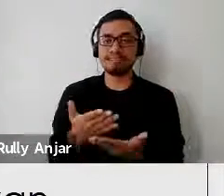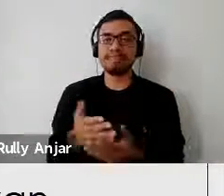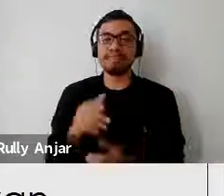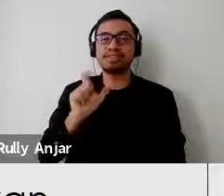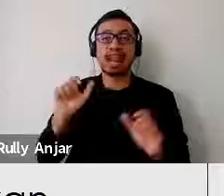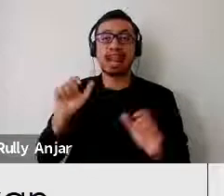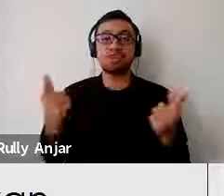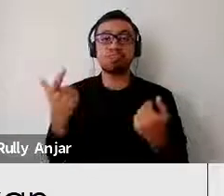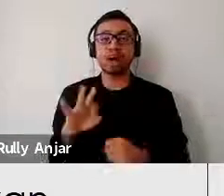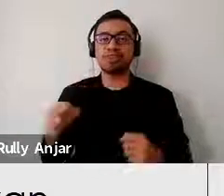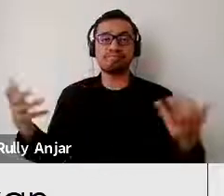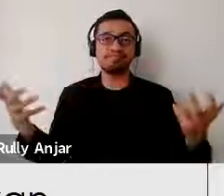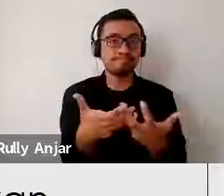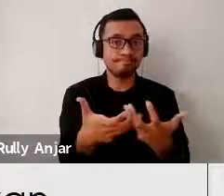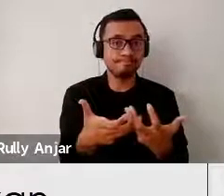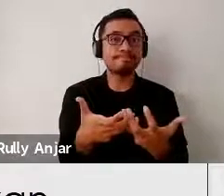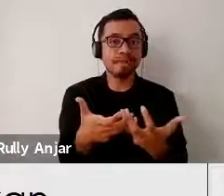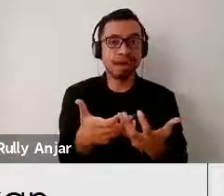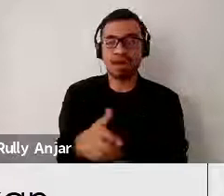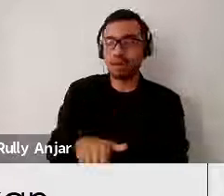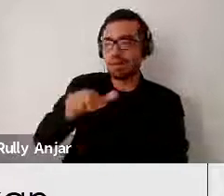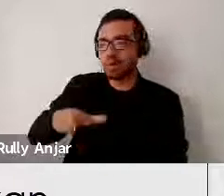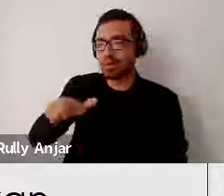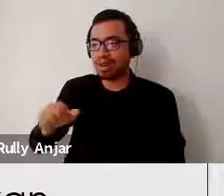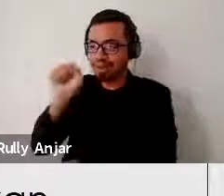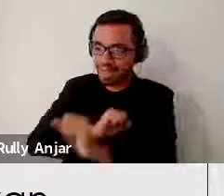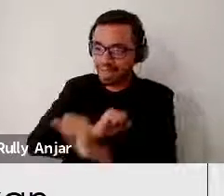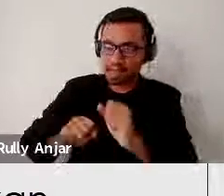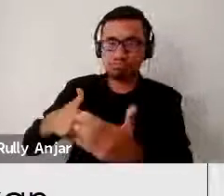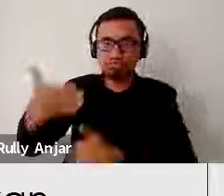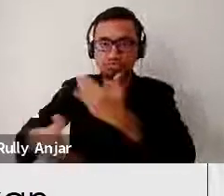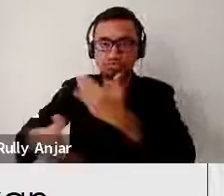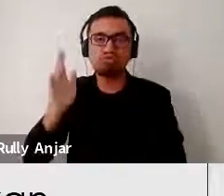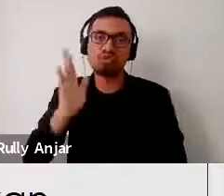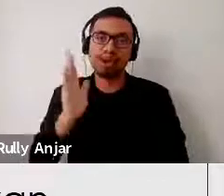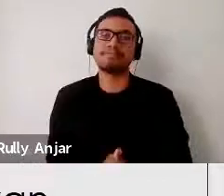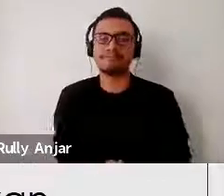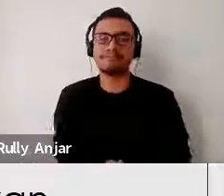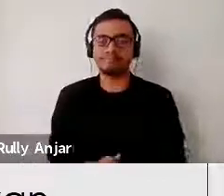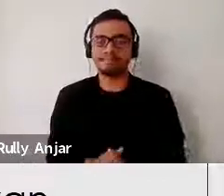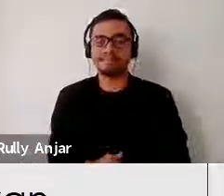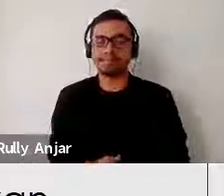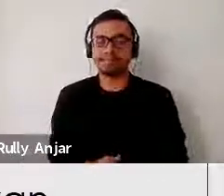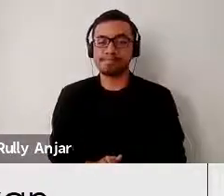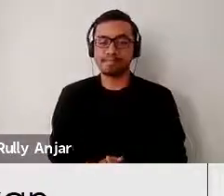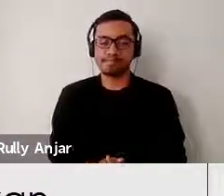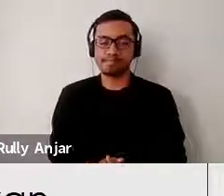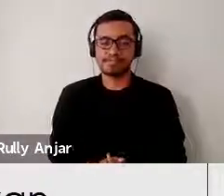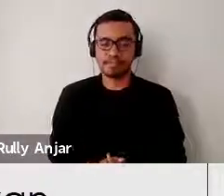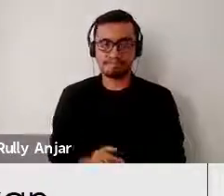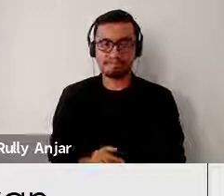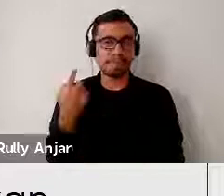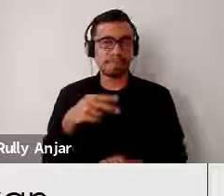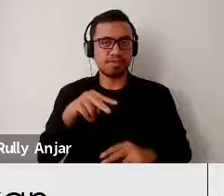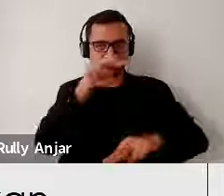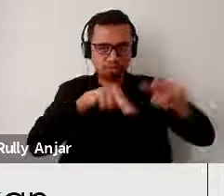mereka sudah mulai menggeliat kembali, dan dari survei kami menunjukkan